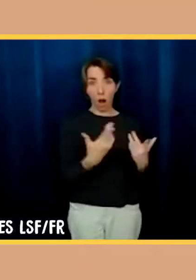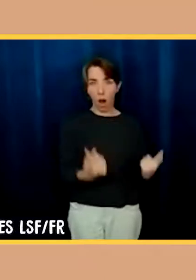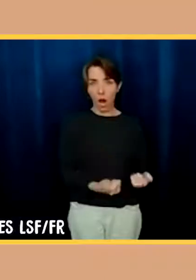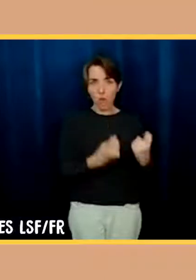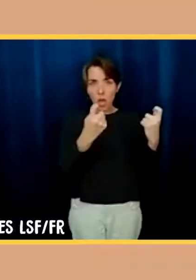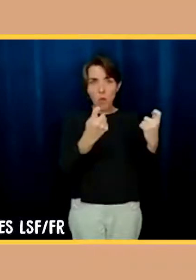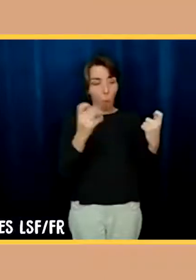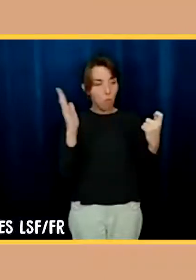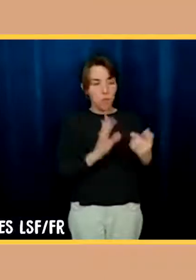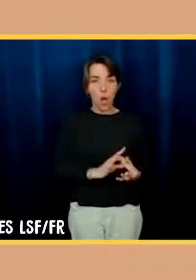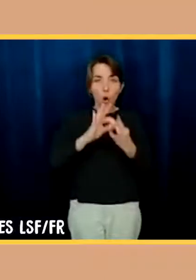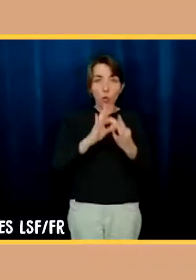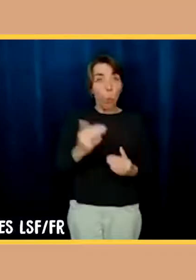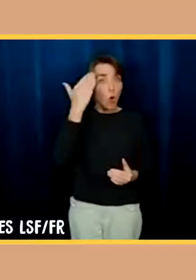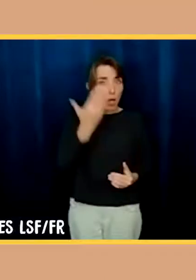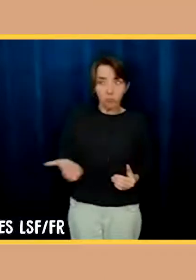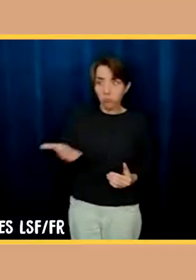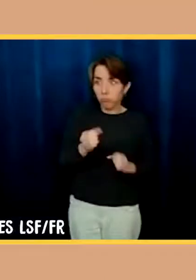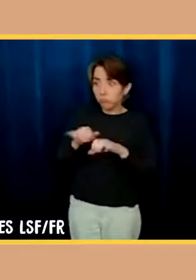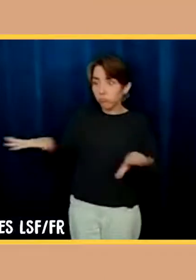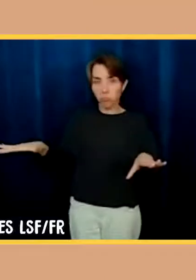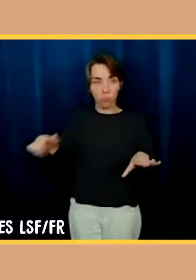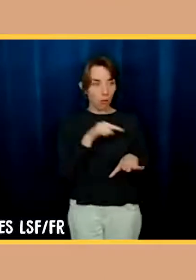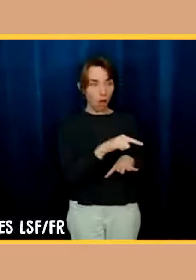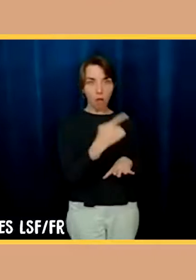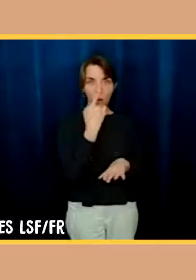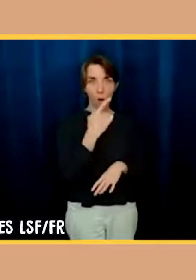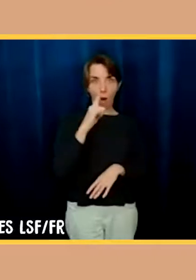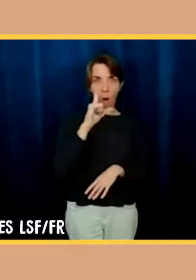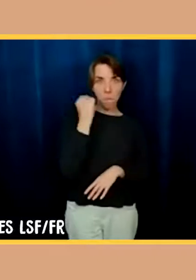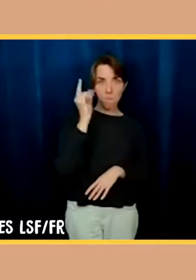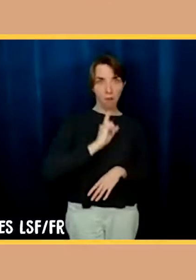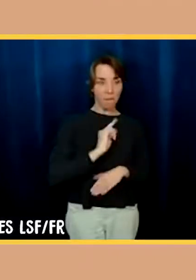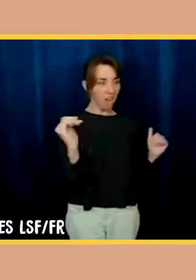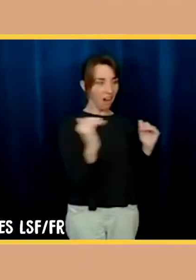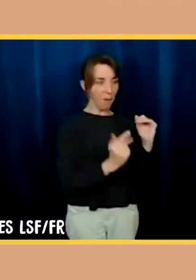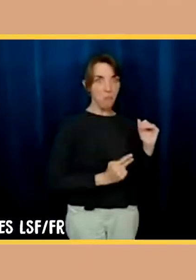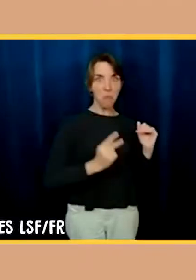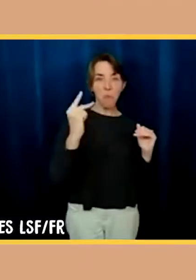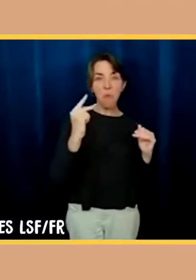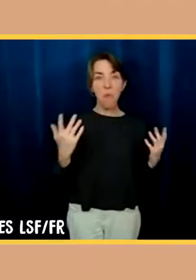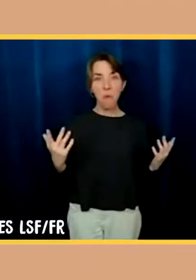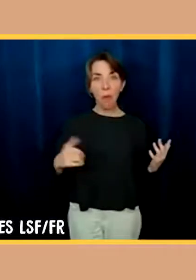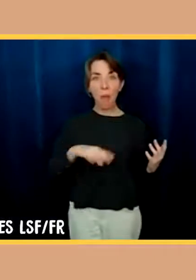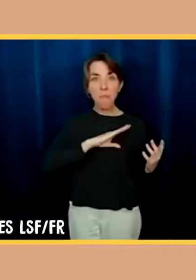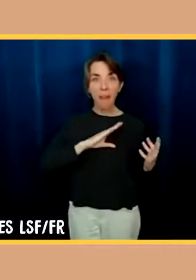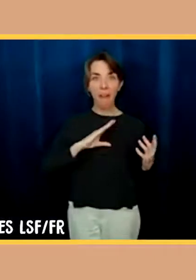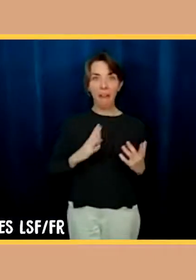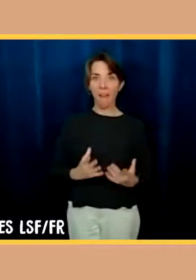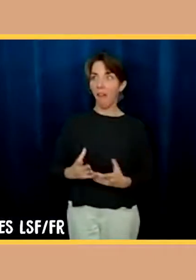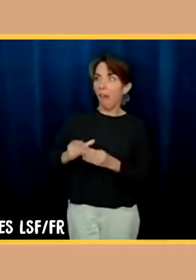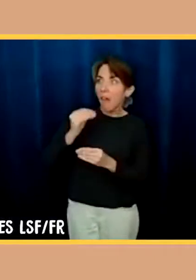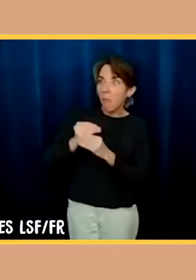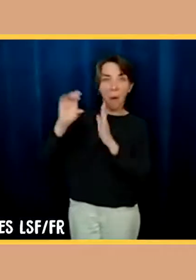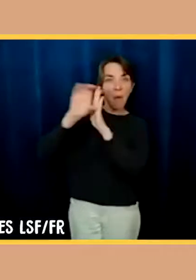qu'on la connaît aujourd'hui, où en fait, il y a le plus d'égalité entre les hommes et les femmes, parce que tout simplement, il n'y a pas tous ces acquis et tous ces codes qu'on